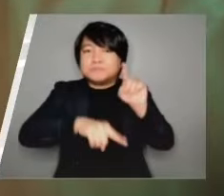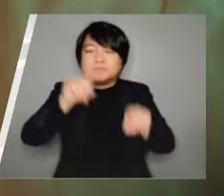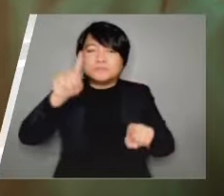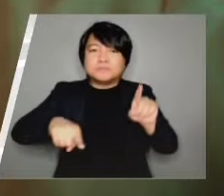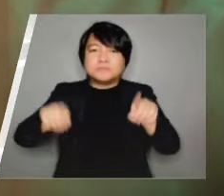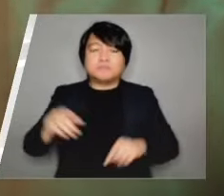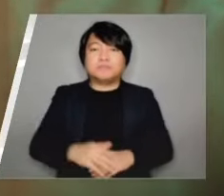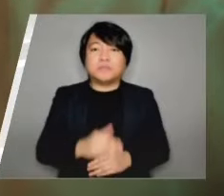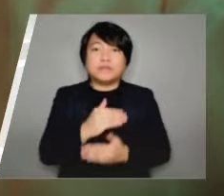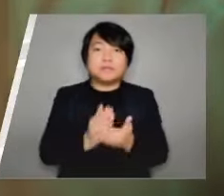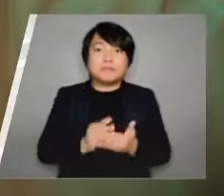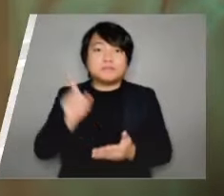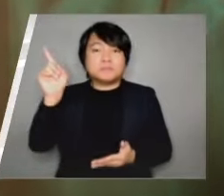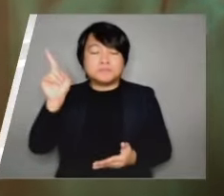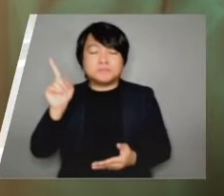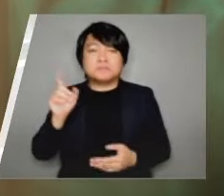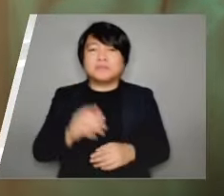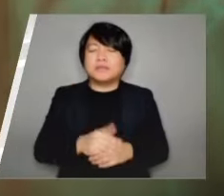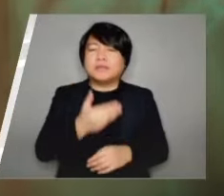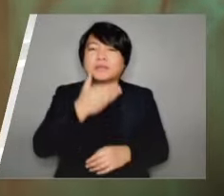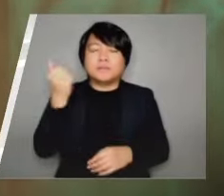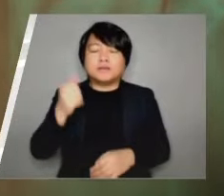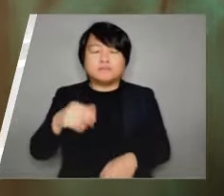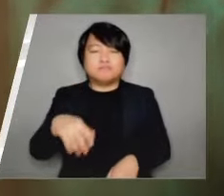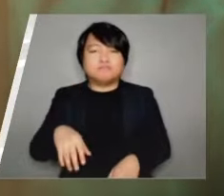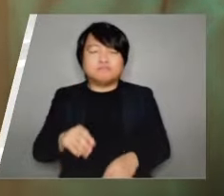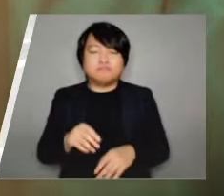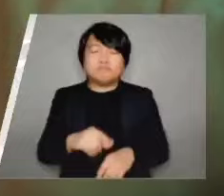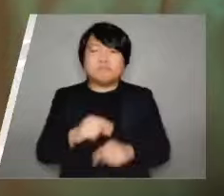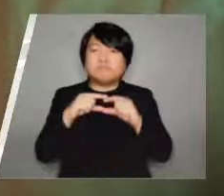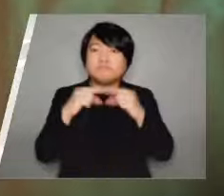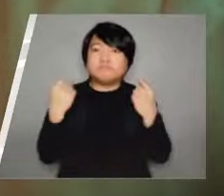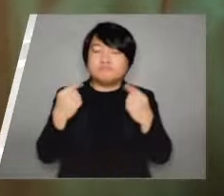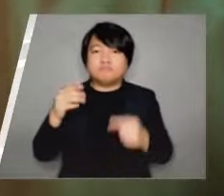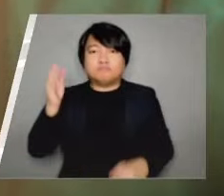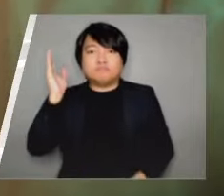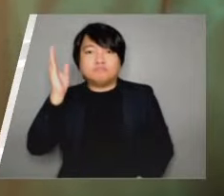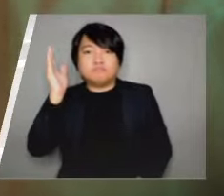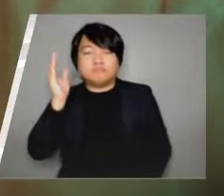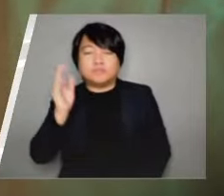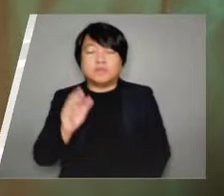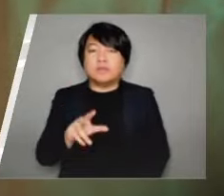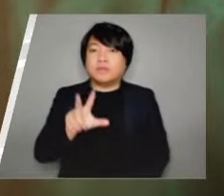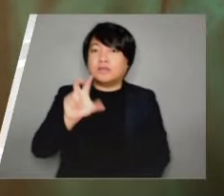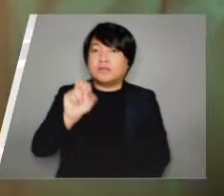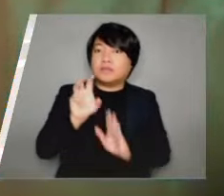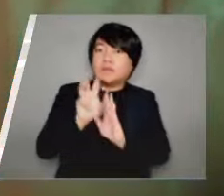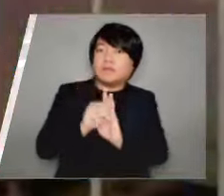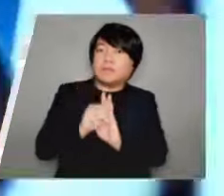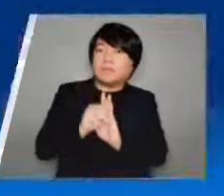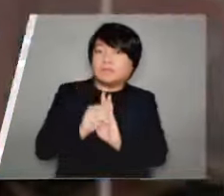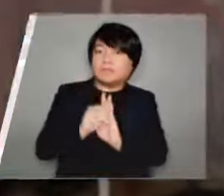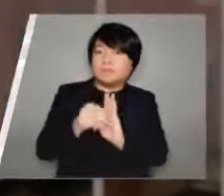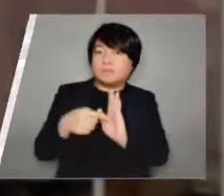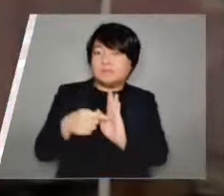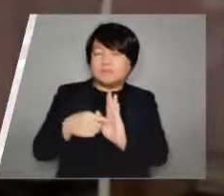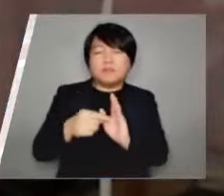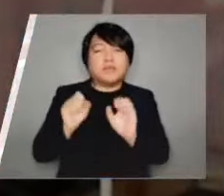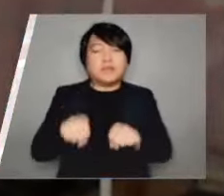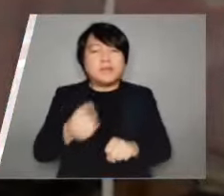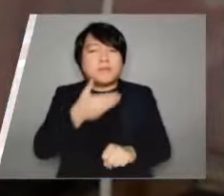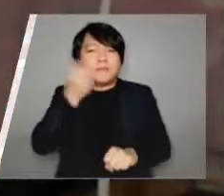isa, pagandahin ng homily ng pari para kahit abuti ng 30 minuto, hindi makakatulog ang mga parokyano. Mahaba